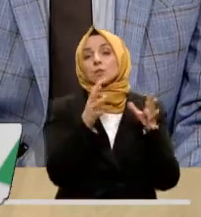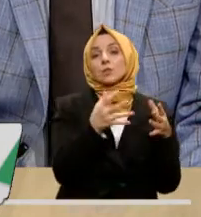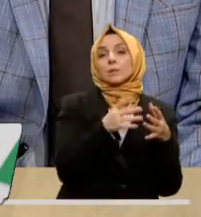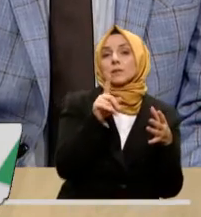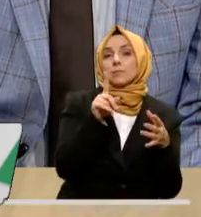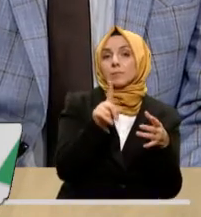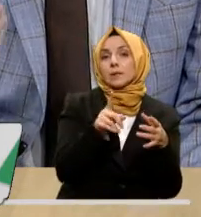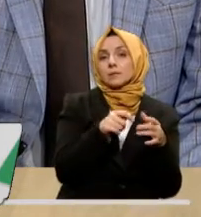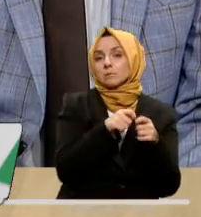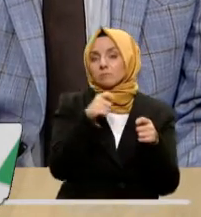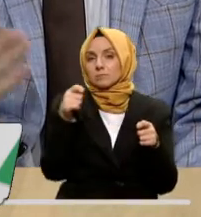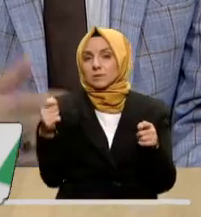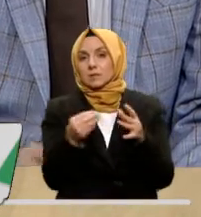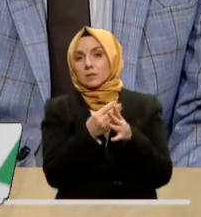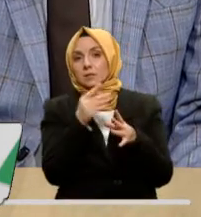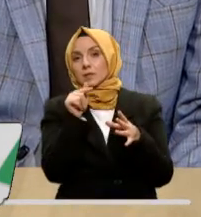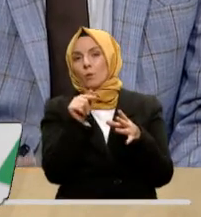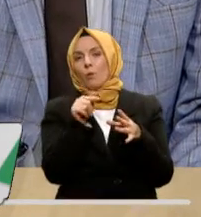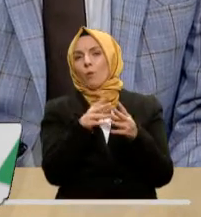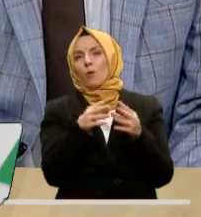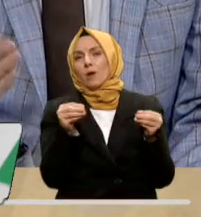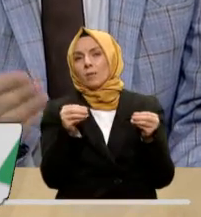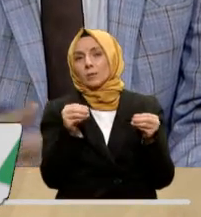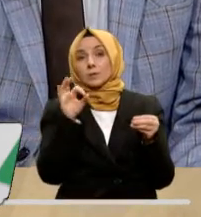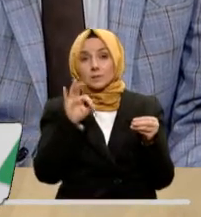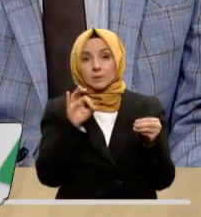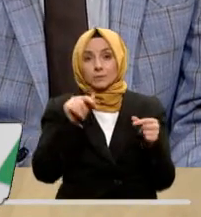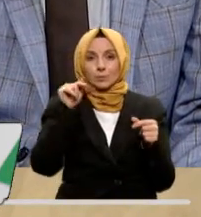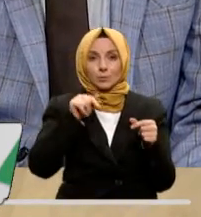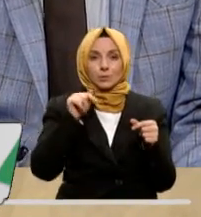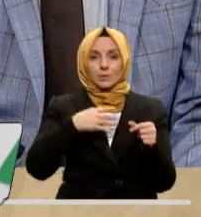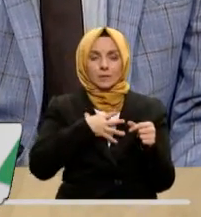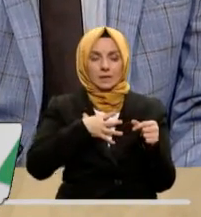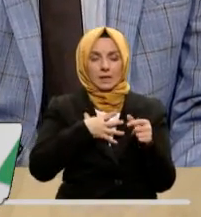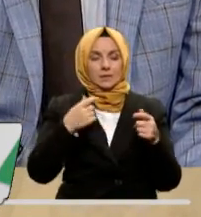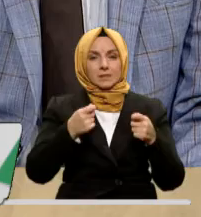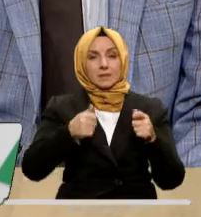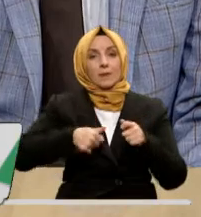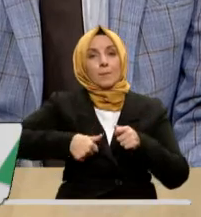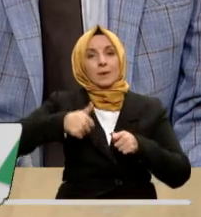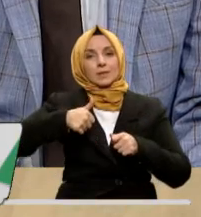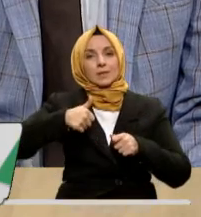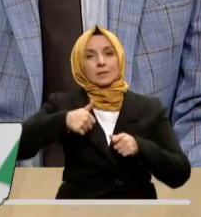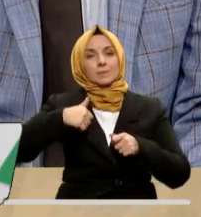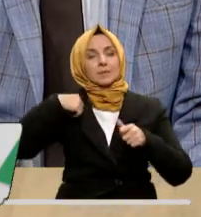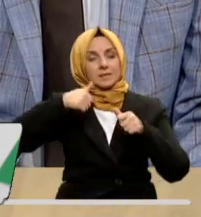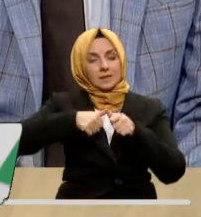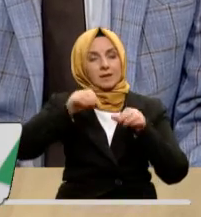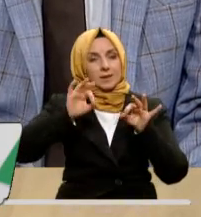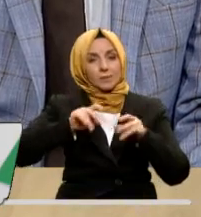çıkarttırdı ama gelene kayboldu Şimdi bunu Diyanet İşleri başkanlığımız tekrardan yaşatıyor ve Bayram